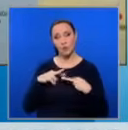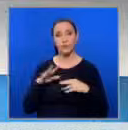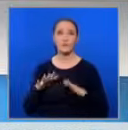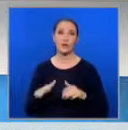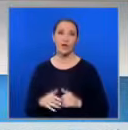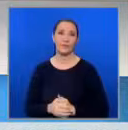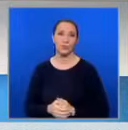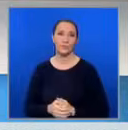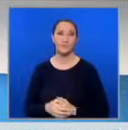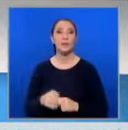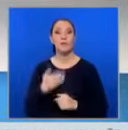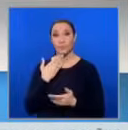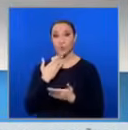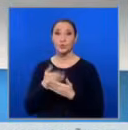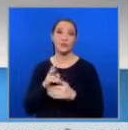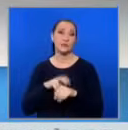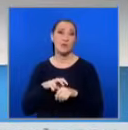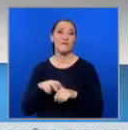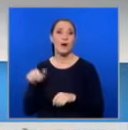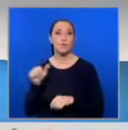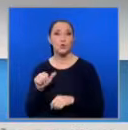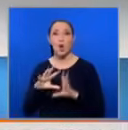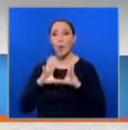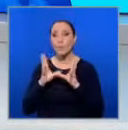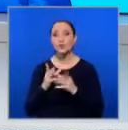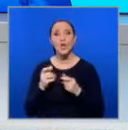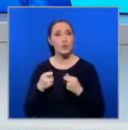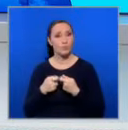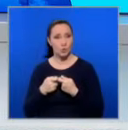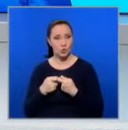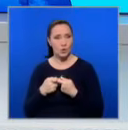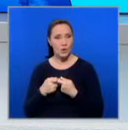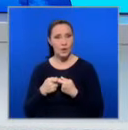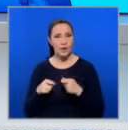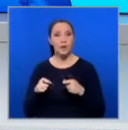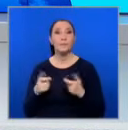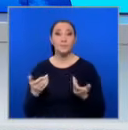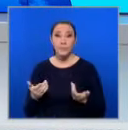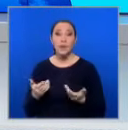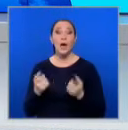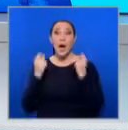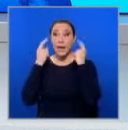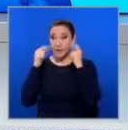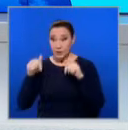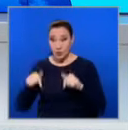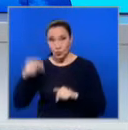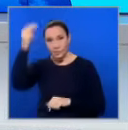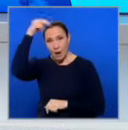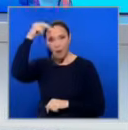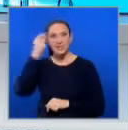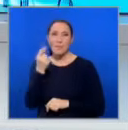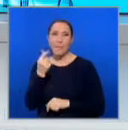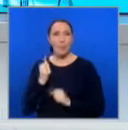най-вероятно. Деси, благодаря ти. Десислава Апостолова, съобщение от Брюксел. И както ти каза, реакциите тук у нас в България са